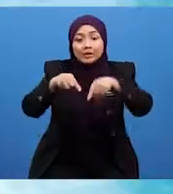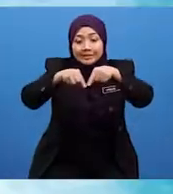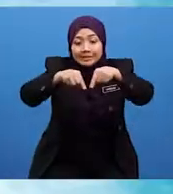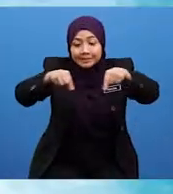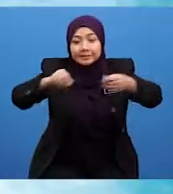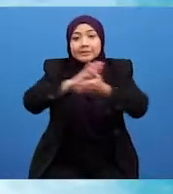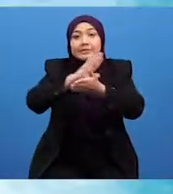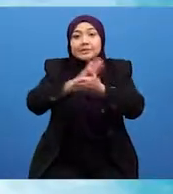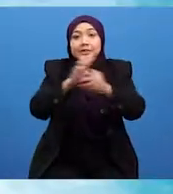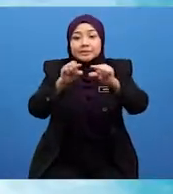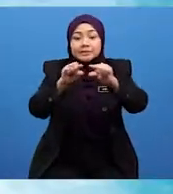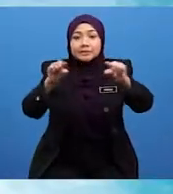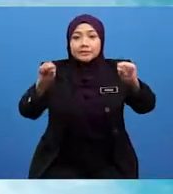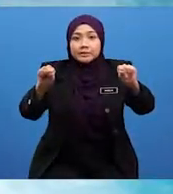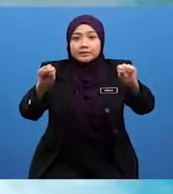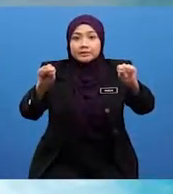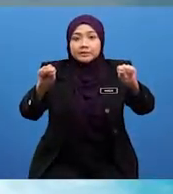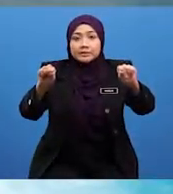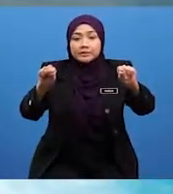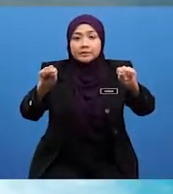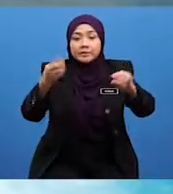kertas litmus.